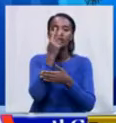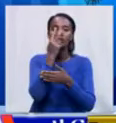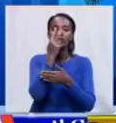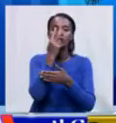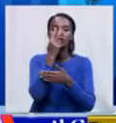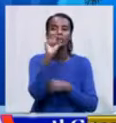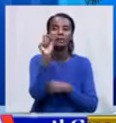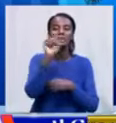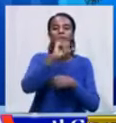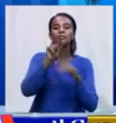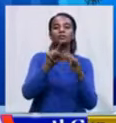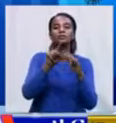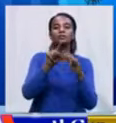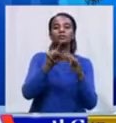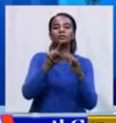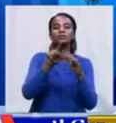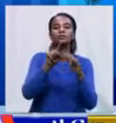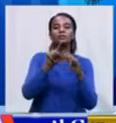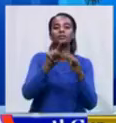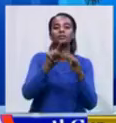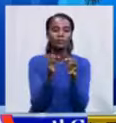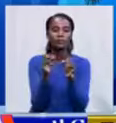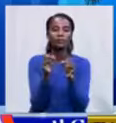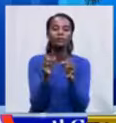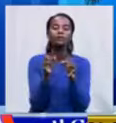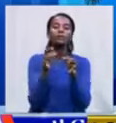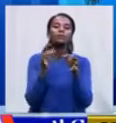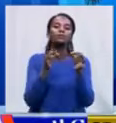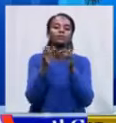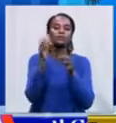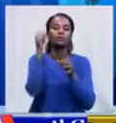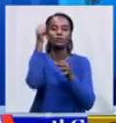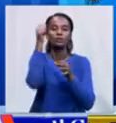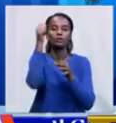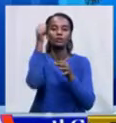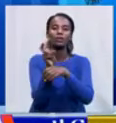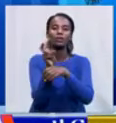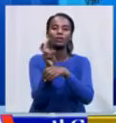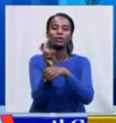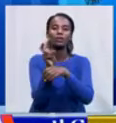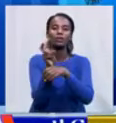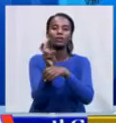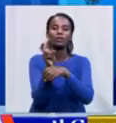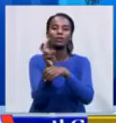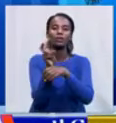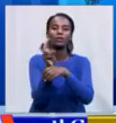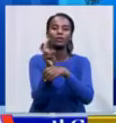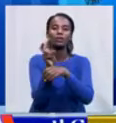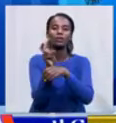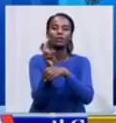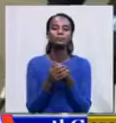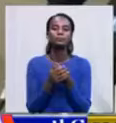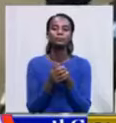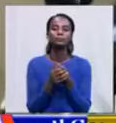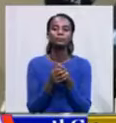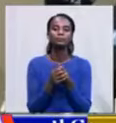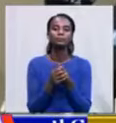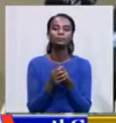ዕለት እንደሚጀምርም ነው የተገለጸው። ዘገባው የኢትዮጵያ ቴሌቪዥን ነው። ዳይታ ለይሱ ያቀርባል።